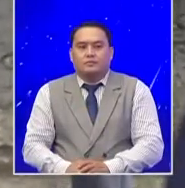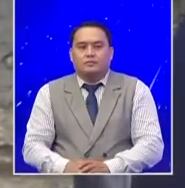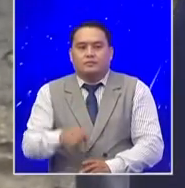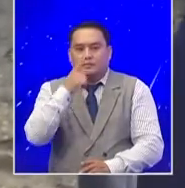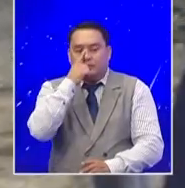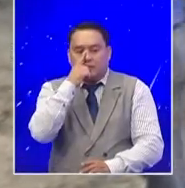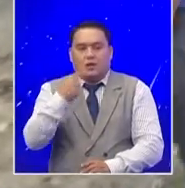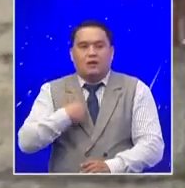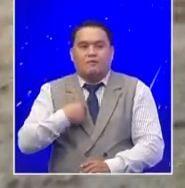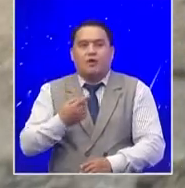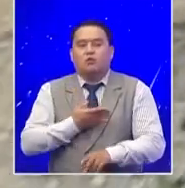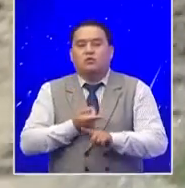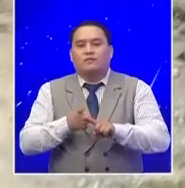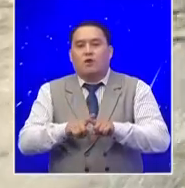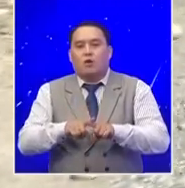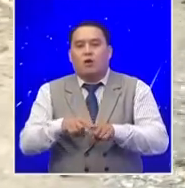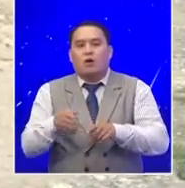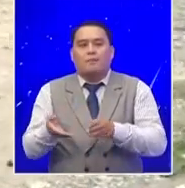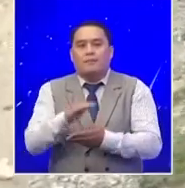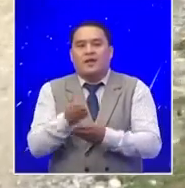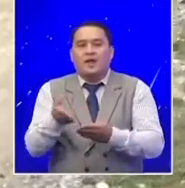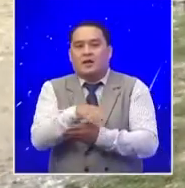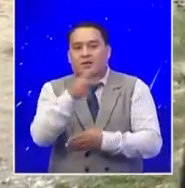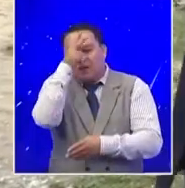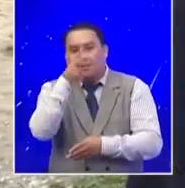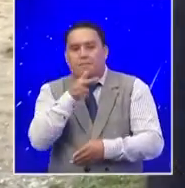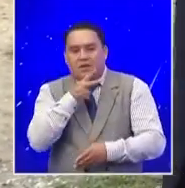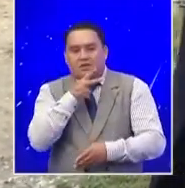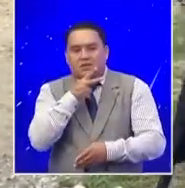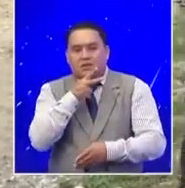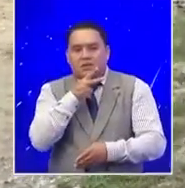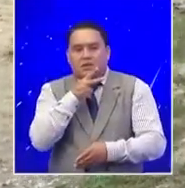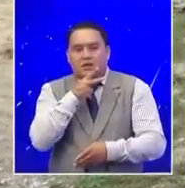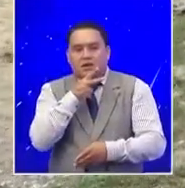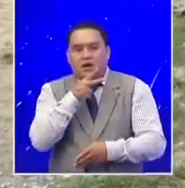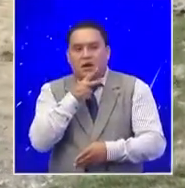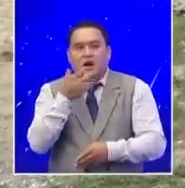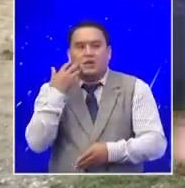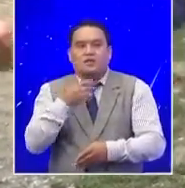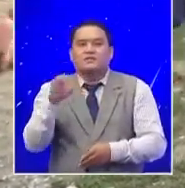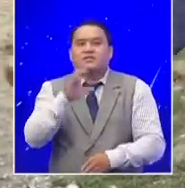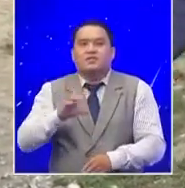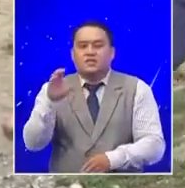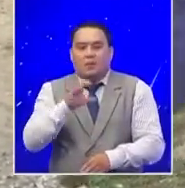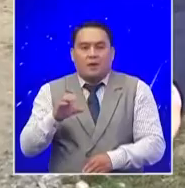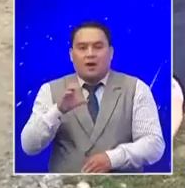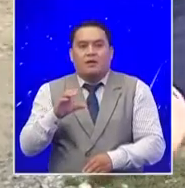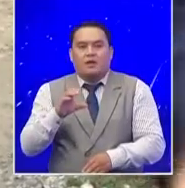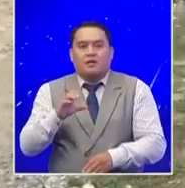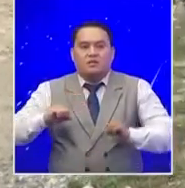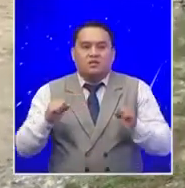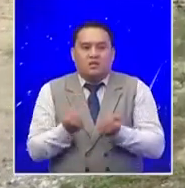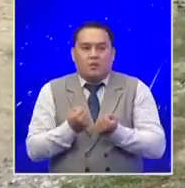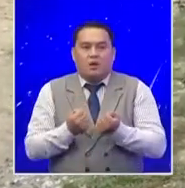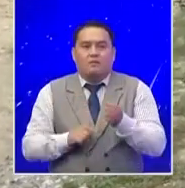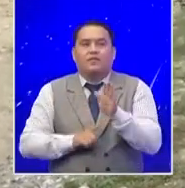возмущаются. 3 месяца вот перекопали. 3 месяца, три. Вот 3 месяца, когда теперь сентябрь, уже зима не за горами,